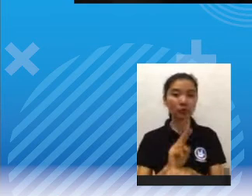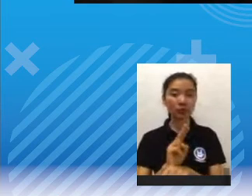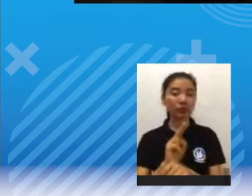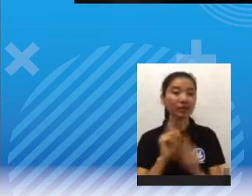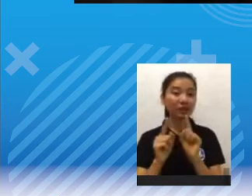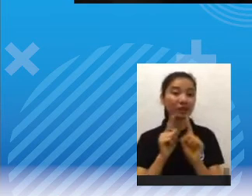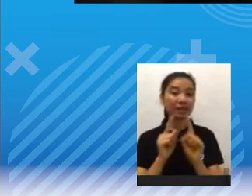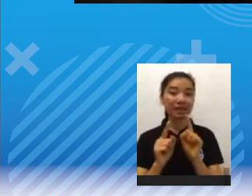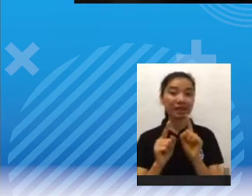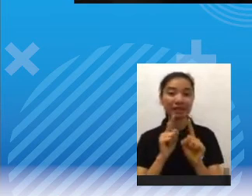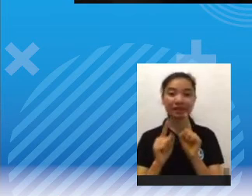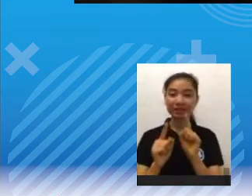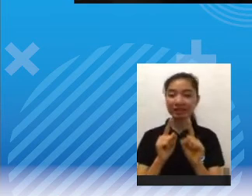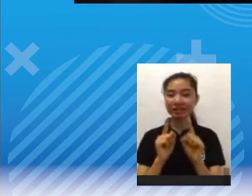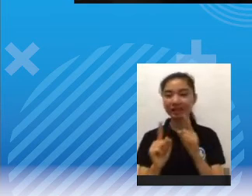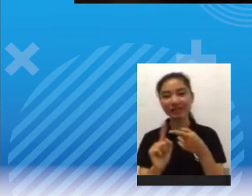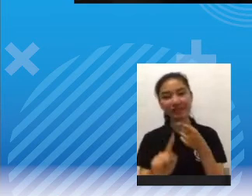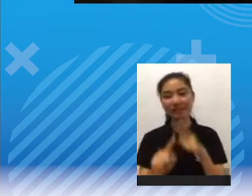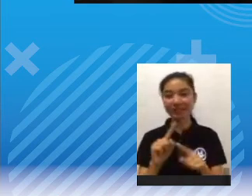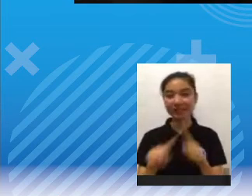So, keep that